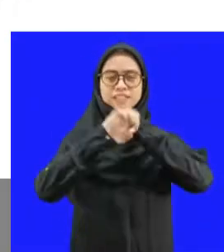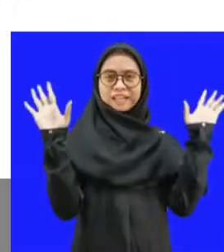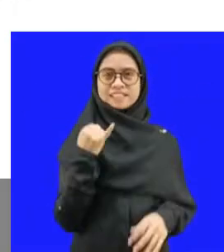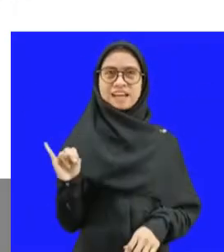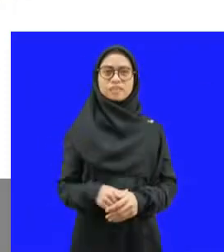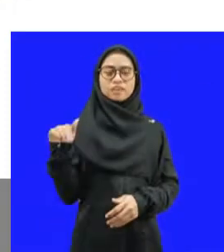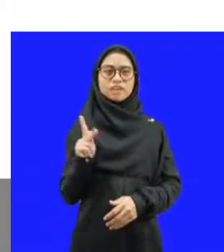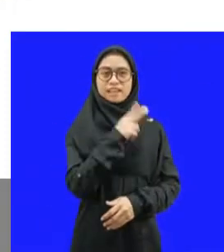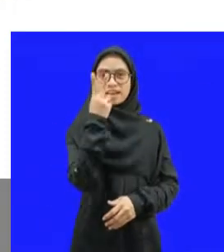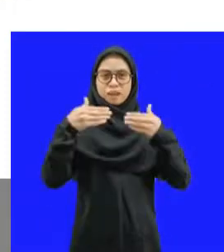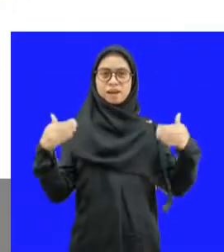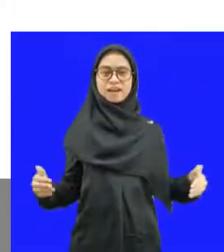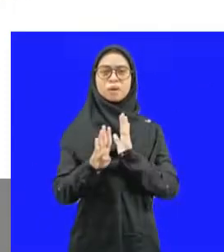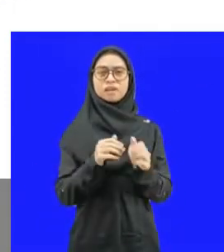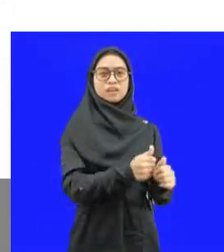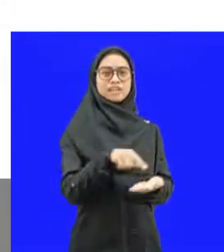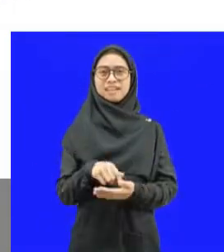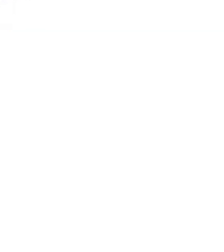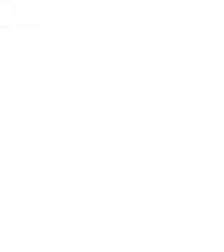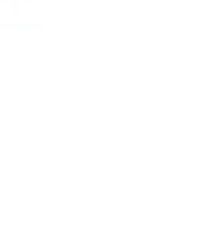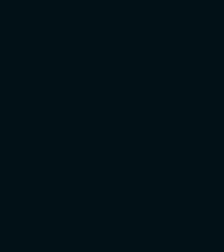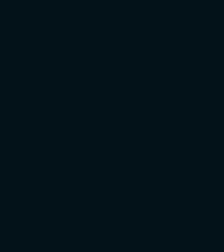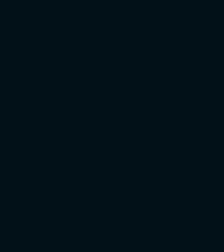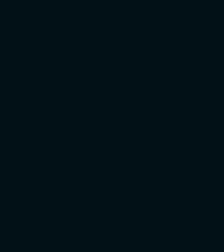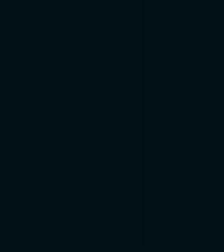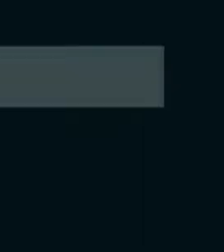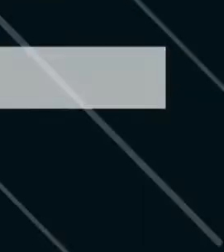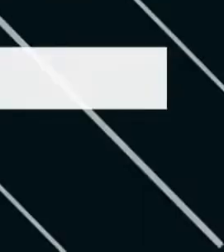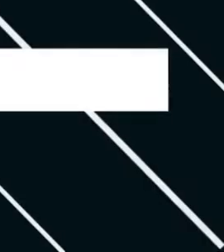Untuk lebih jelasnya, yuk kita lihat bagian berikut ini.